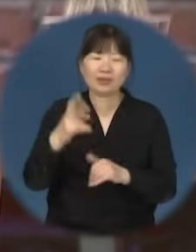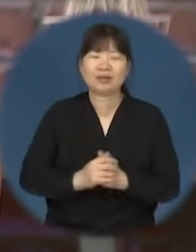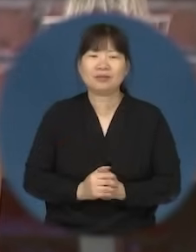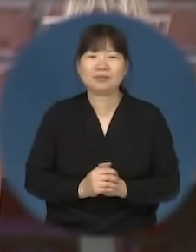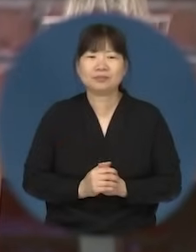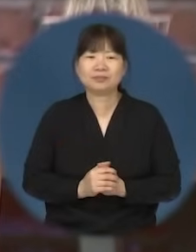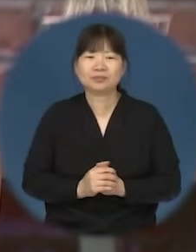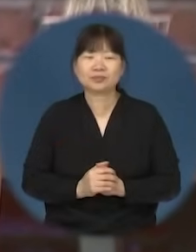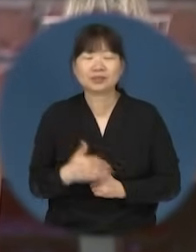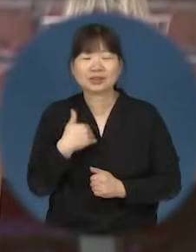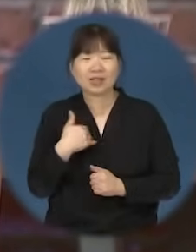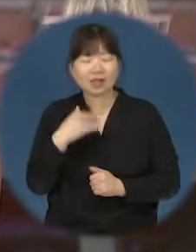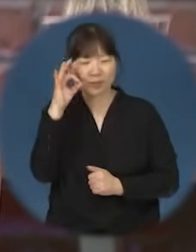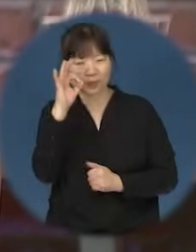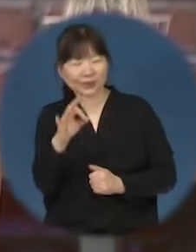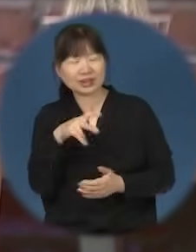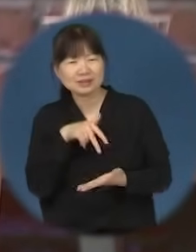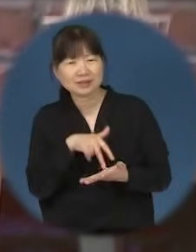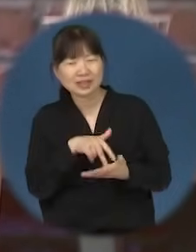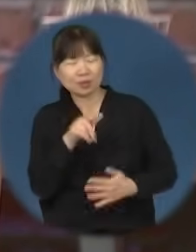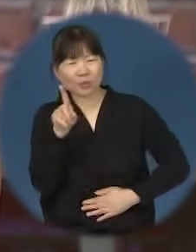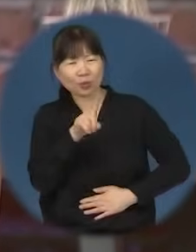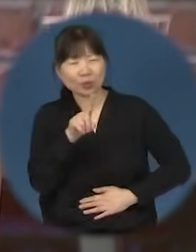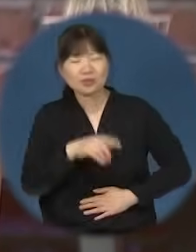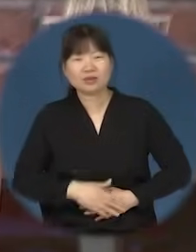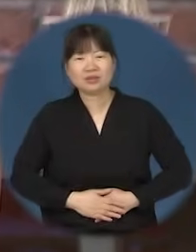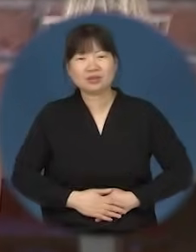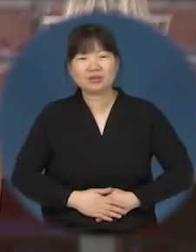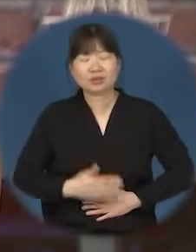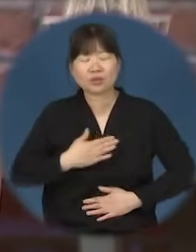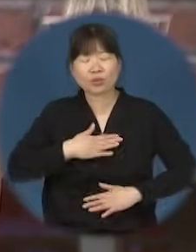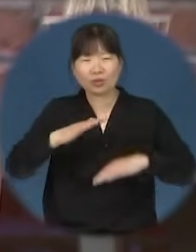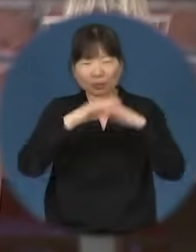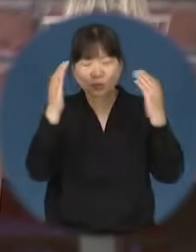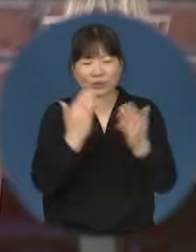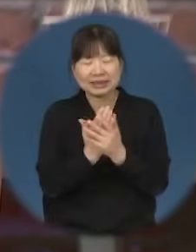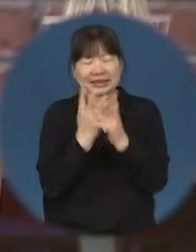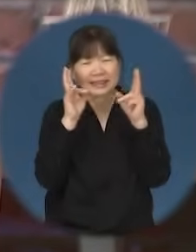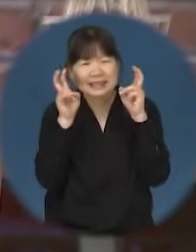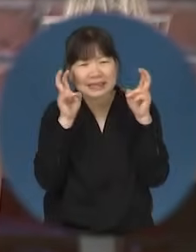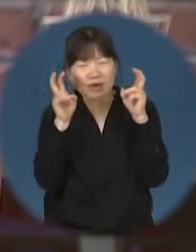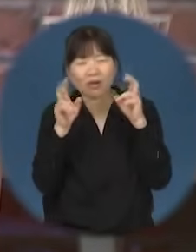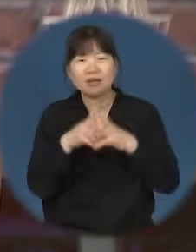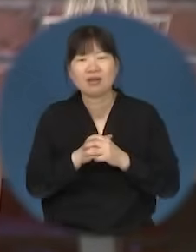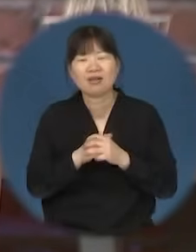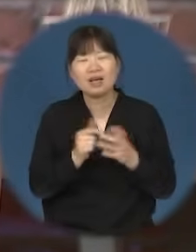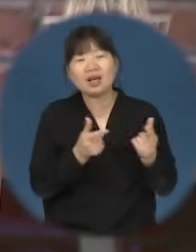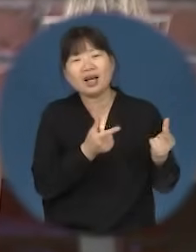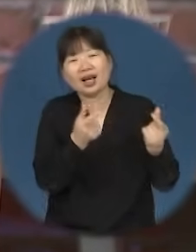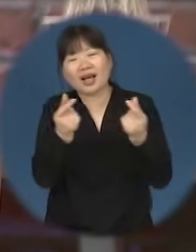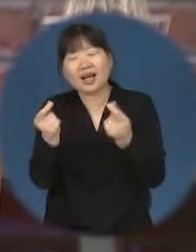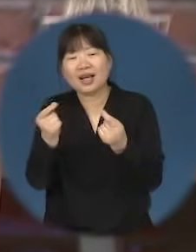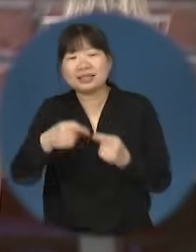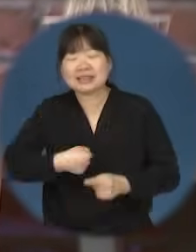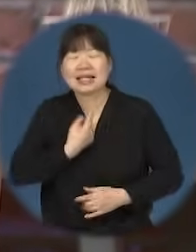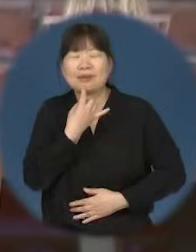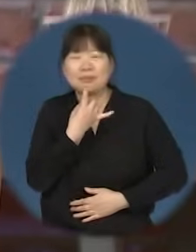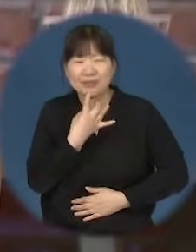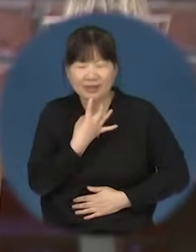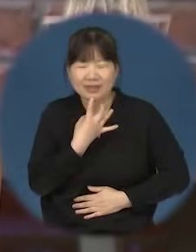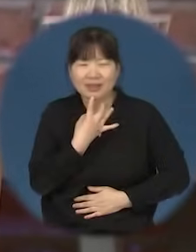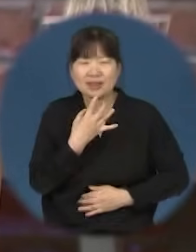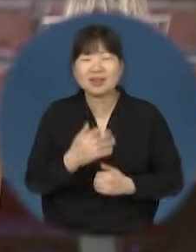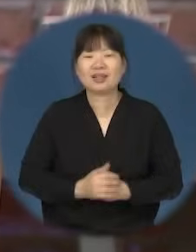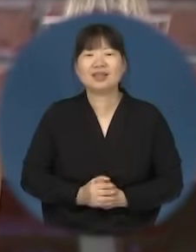예. 근데 이제 제가 보는 관점은 저희 모든 기업들이 다 자기만의 그걸